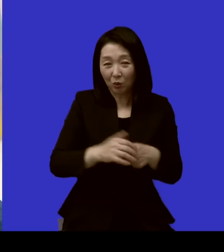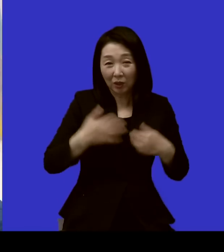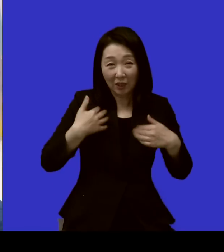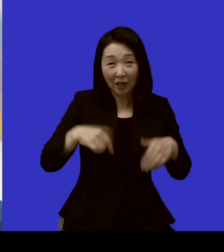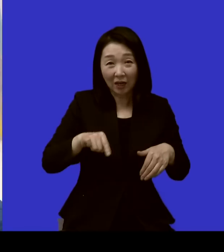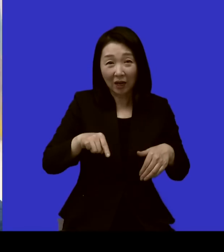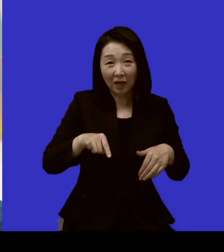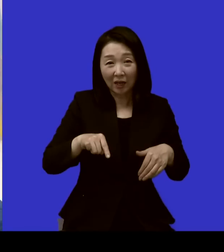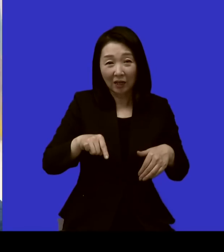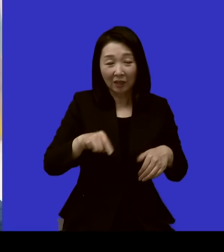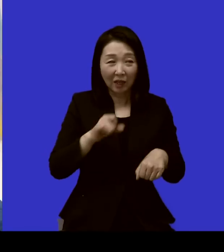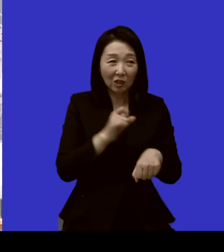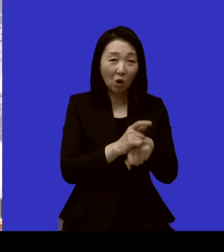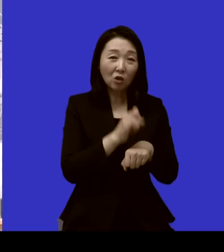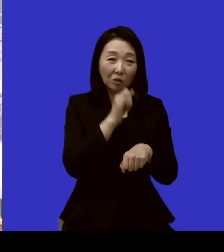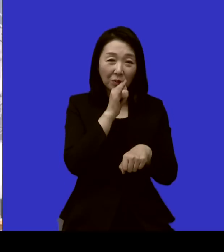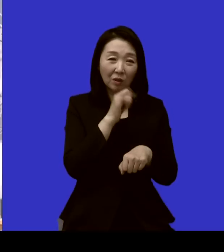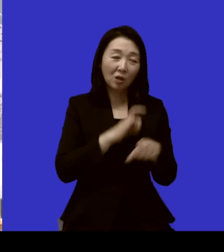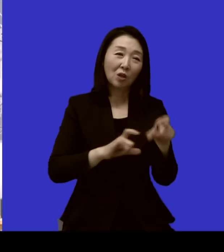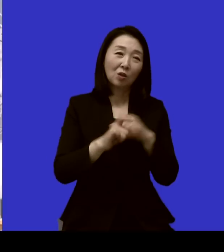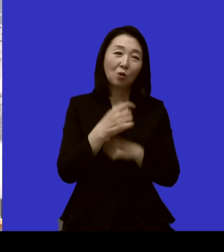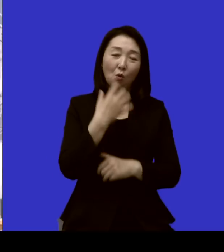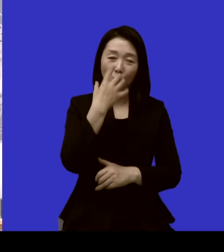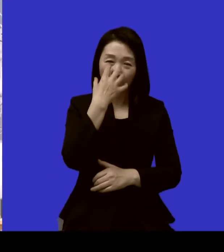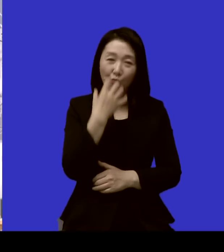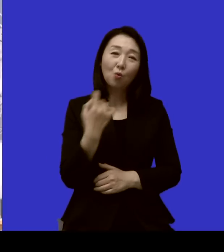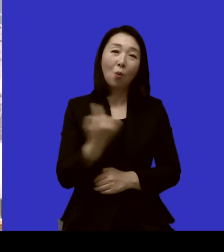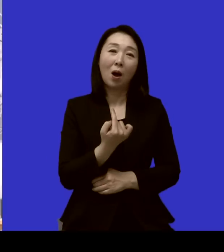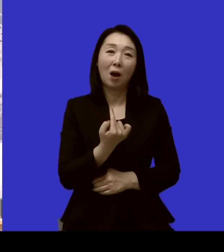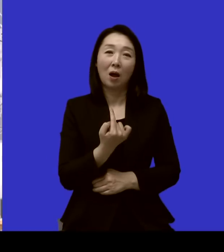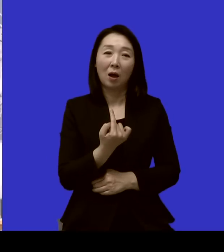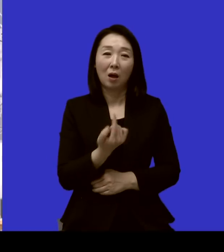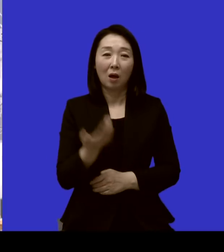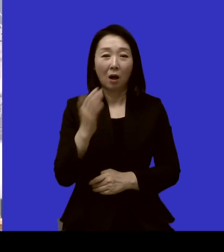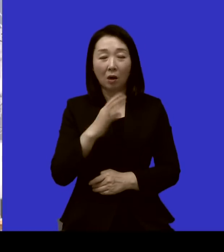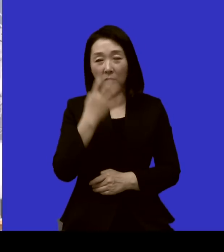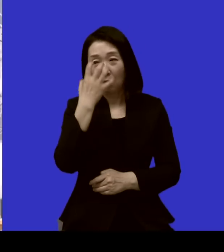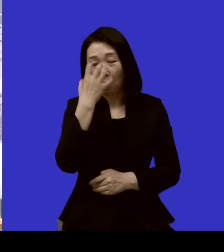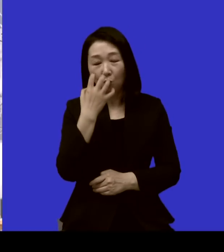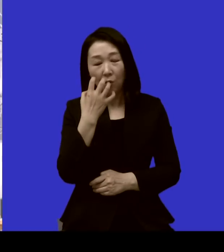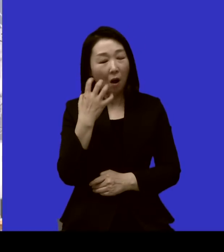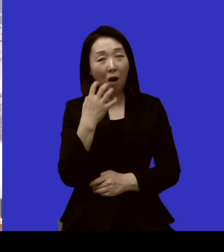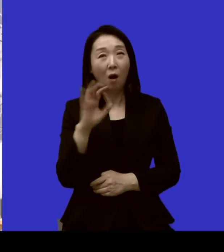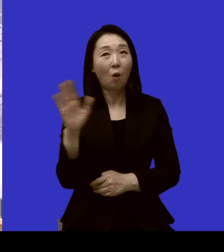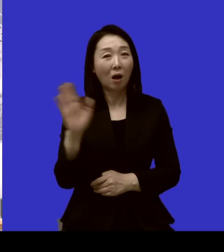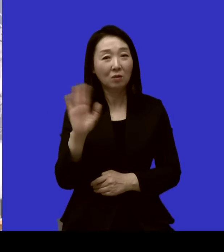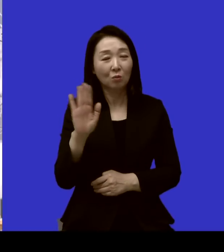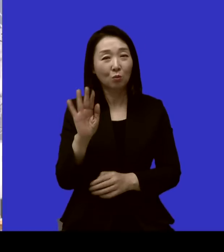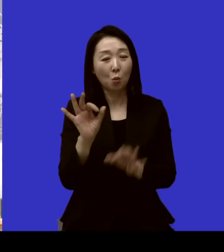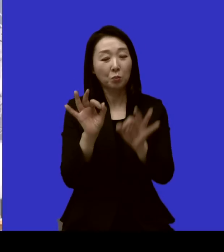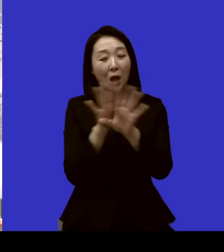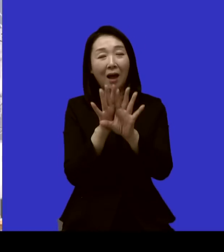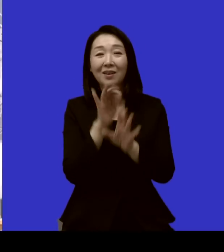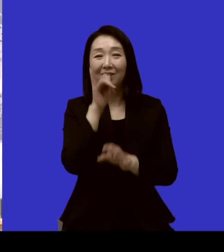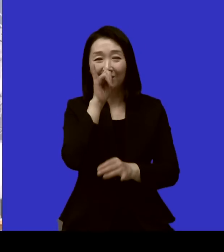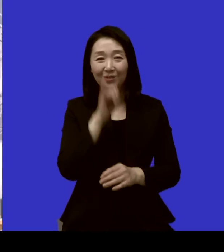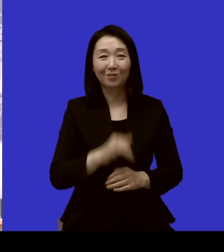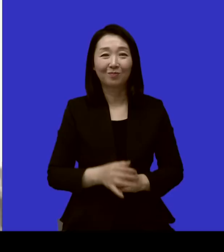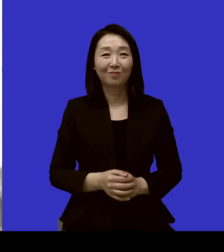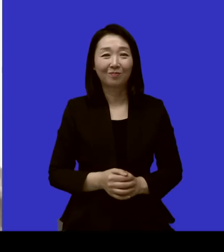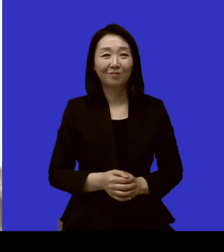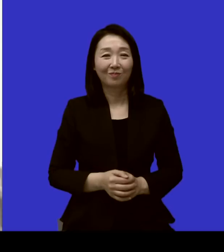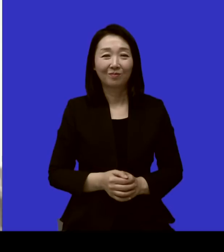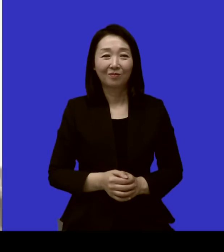약한 저의 성정이었으면 예. 더 우울했을 텐데 이제 그게 좀 없어지는 게 저한테는 되게 신비로웠던 것 같아요. 예.